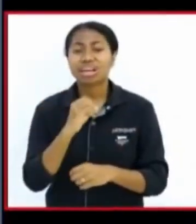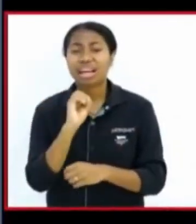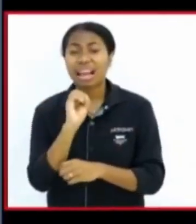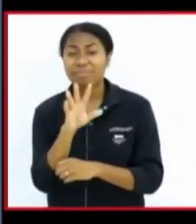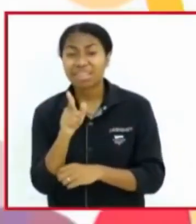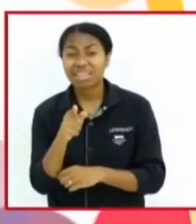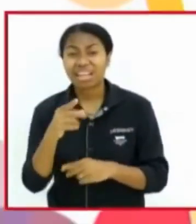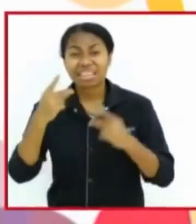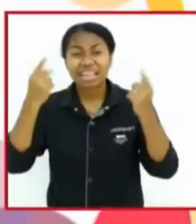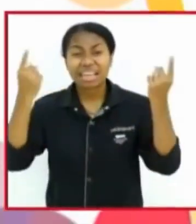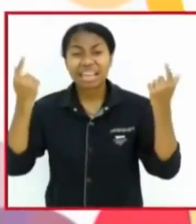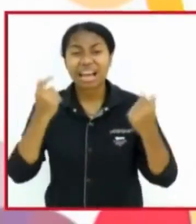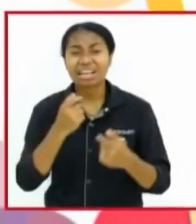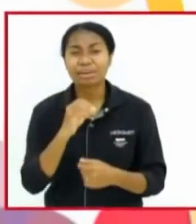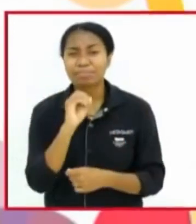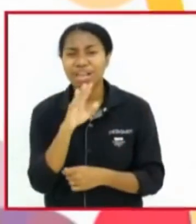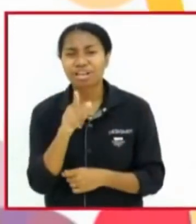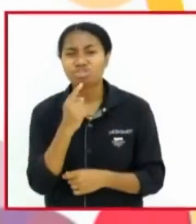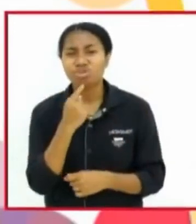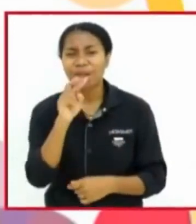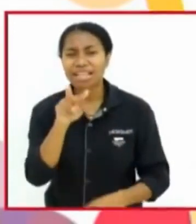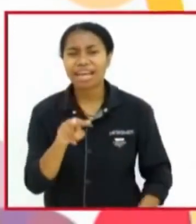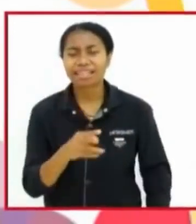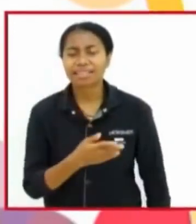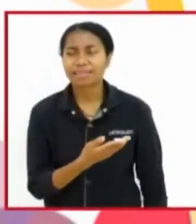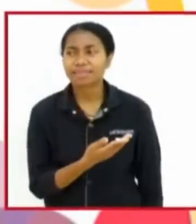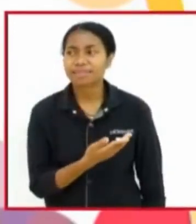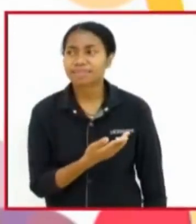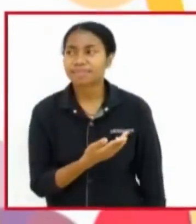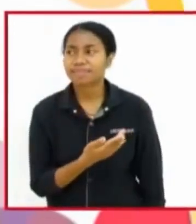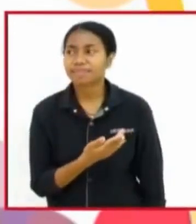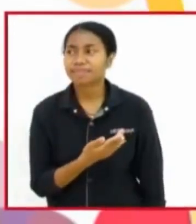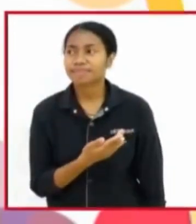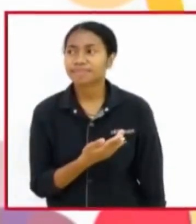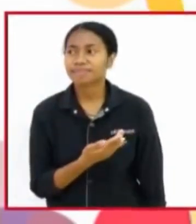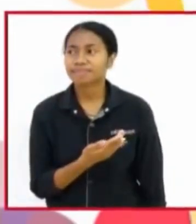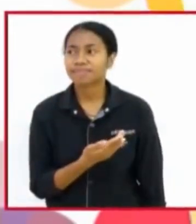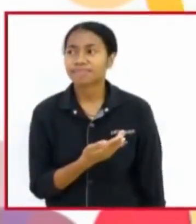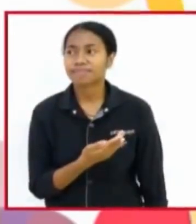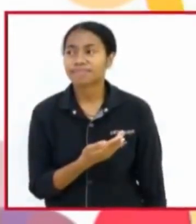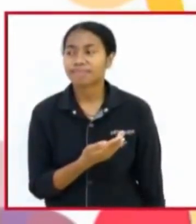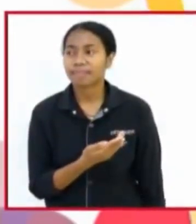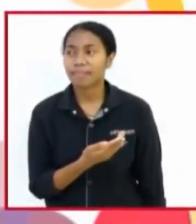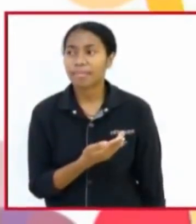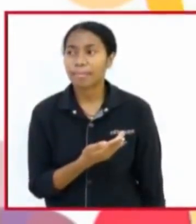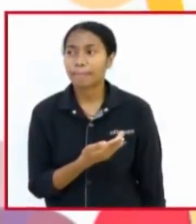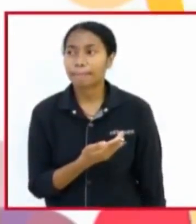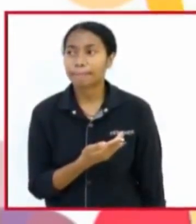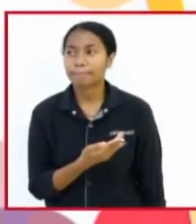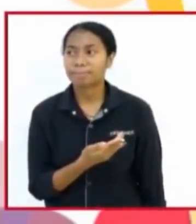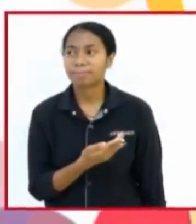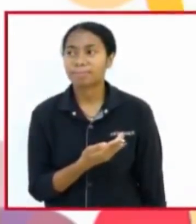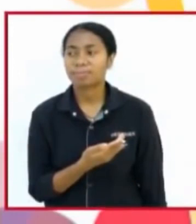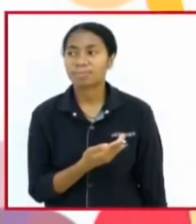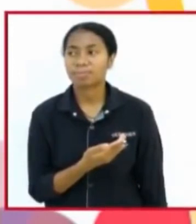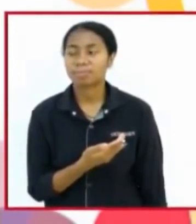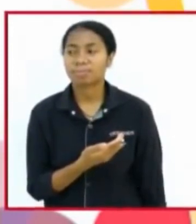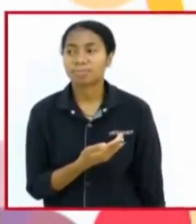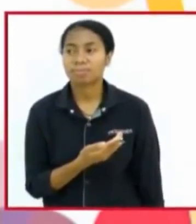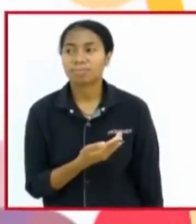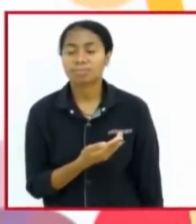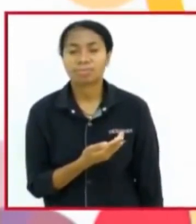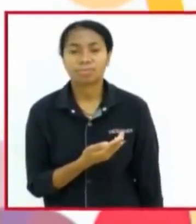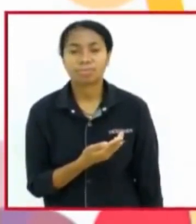begini tentara tentara pertahanan Israel pada hari ini kami menggantungkan harapan dan